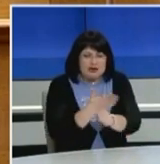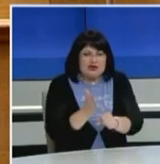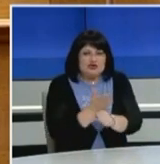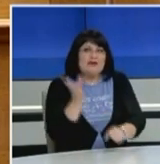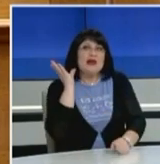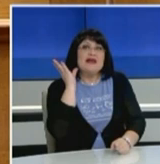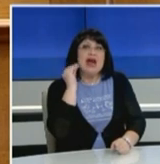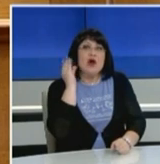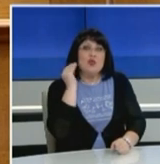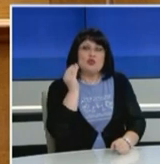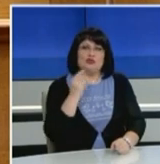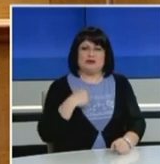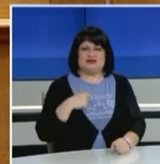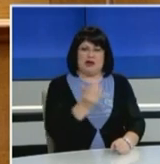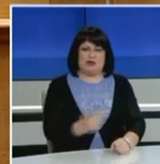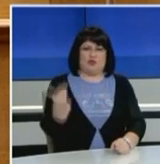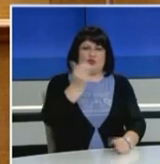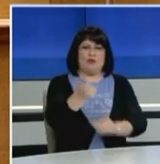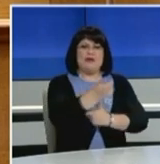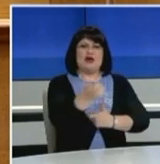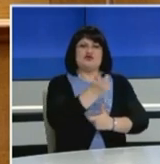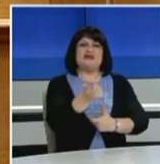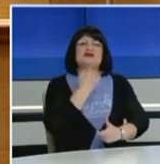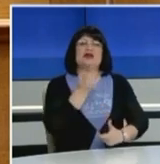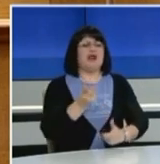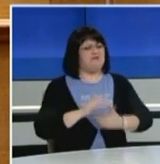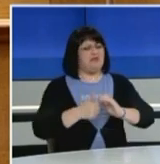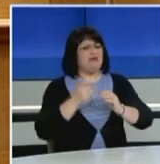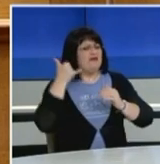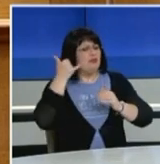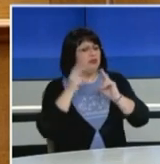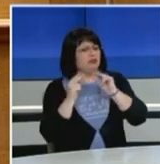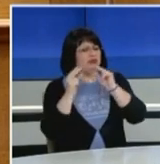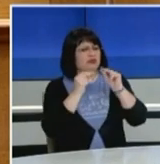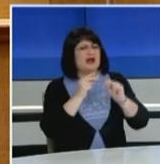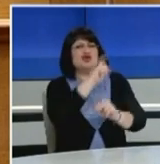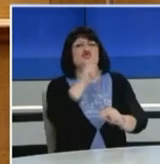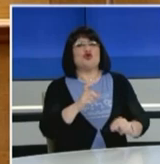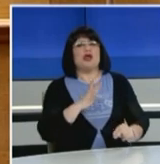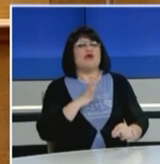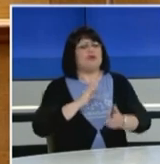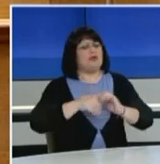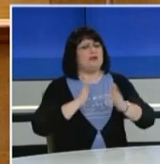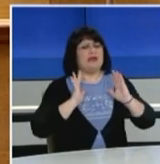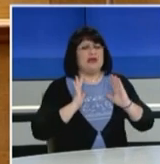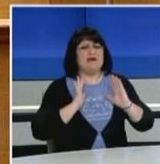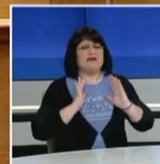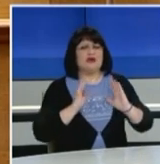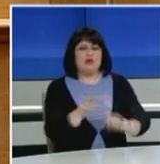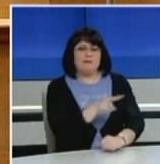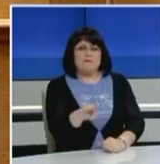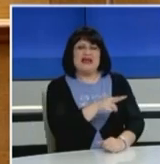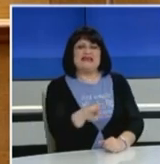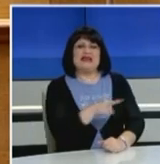ακούν πως στελέχη του πυροσβεστικού σώματος βάζουν σε δεύτερη μοίρα την ανθρώπινη ζωή μπροστά στο μεταξύ